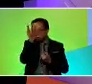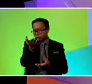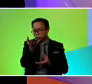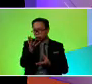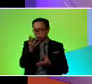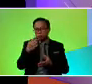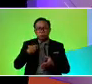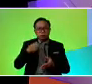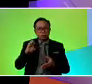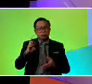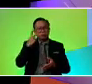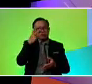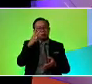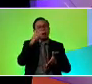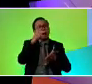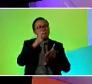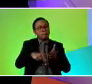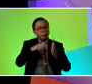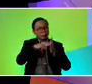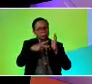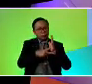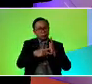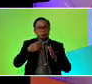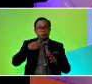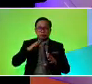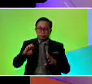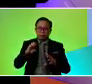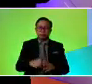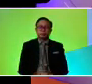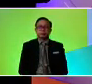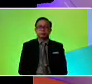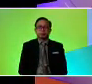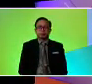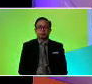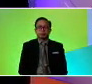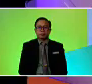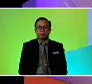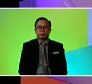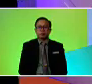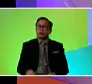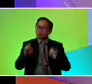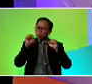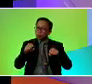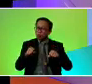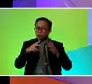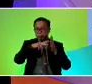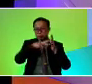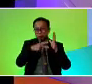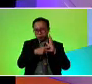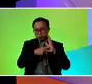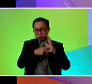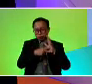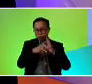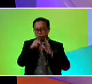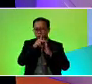Oke kita akan tengok Apakah maksud eksploitasi ekspektasi boleh didefinisikan sebagai